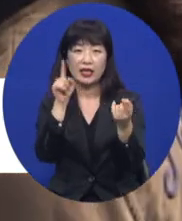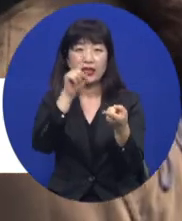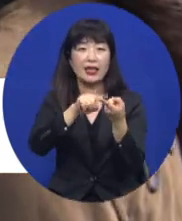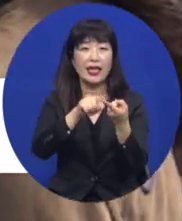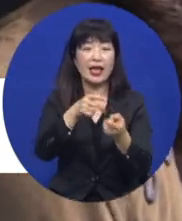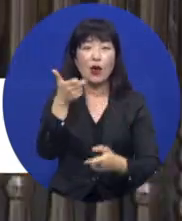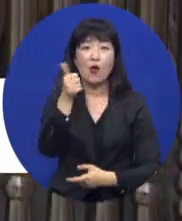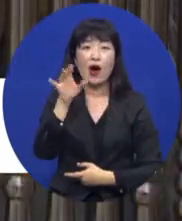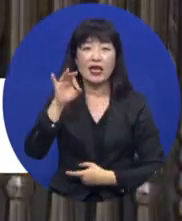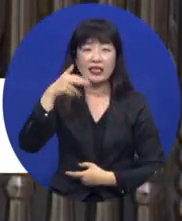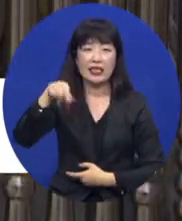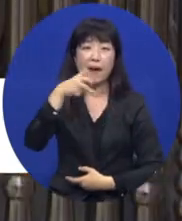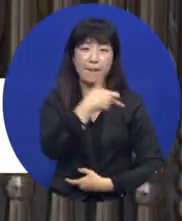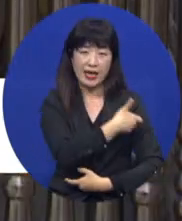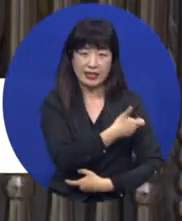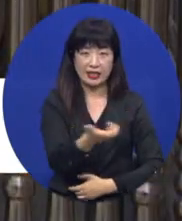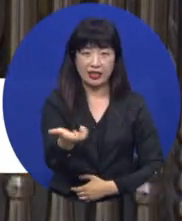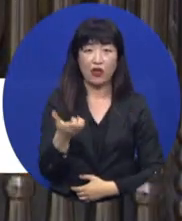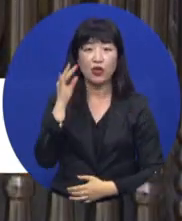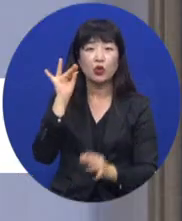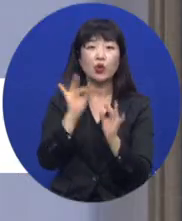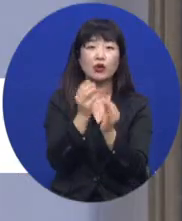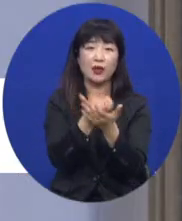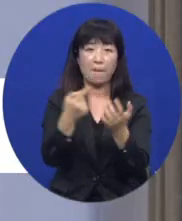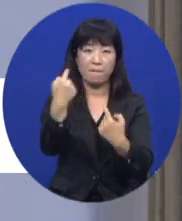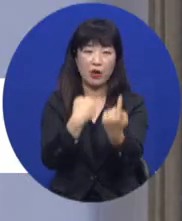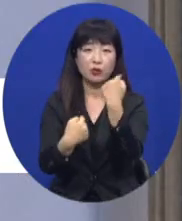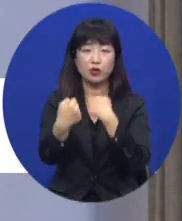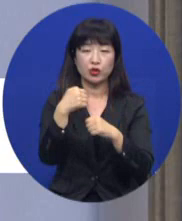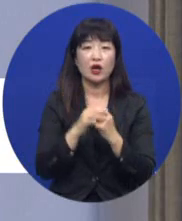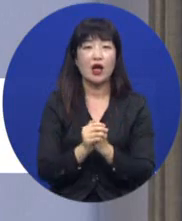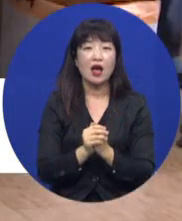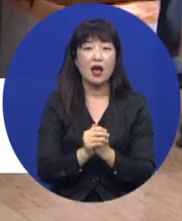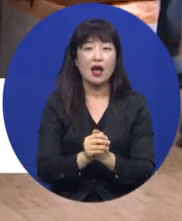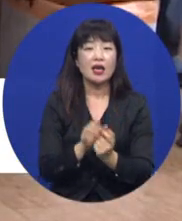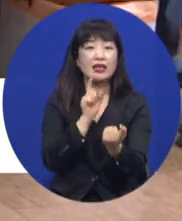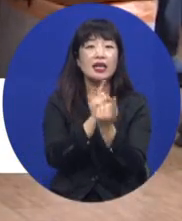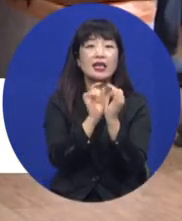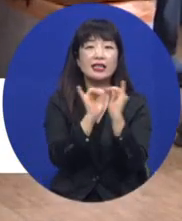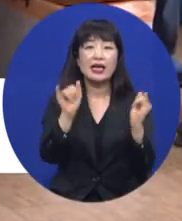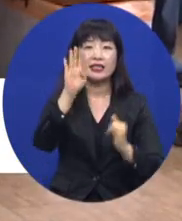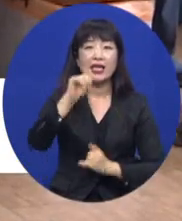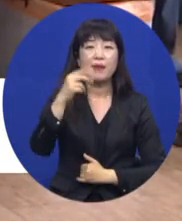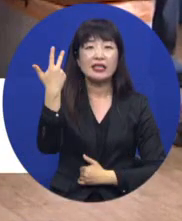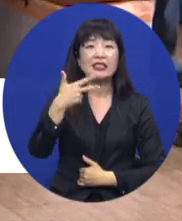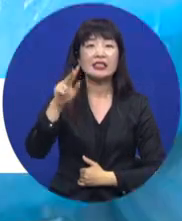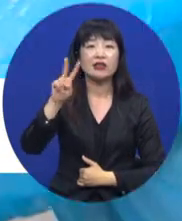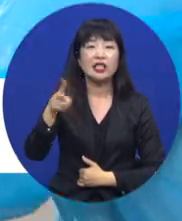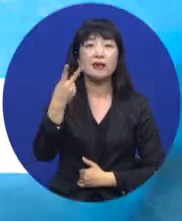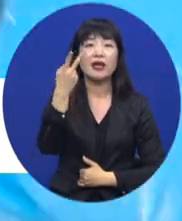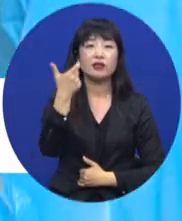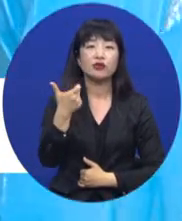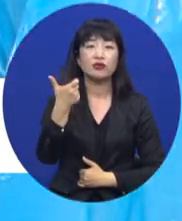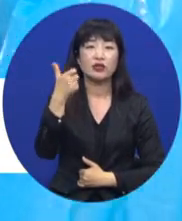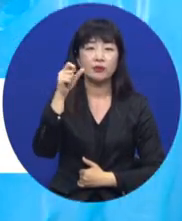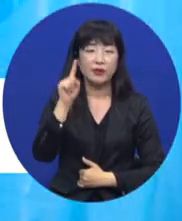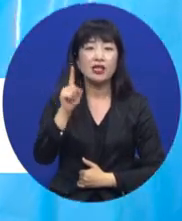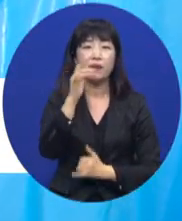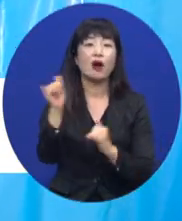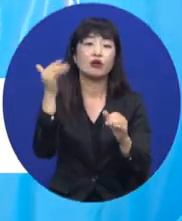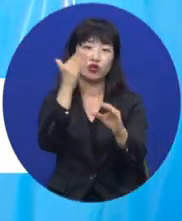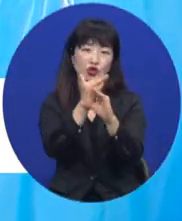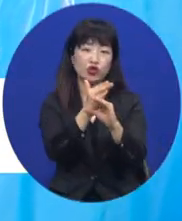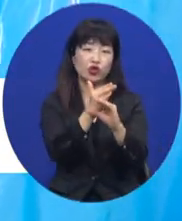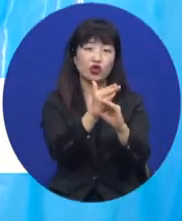화이자 백신접종을 앞두고 동의서를 접수한 결과 대상자 47,200 51명 가운데